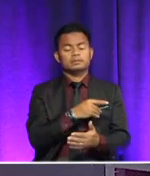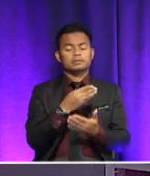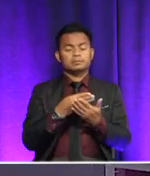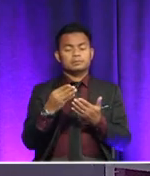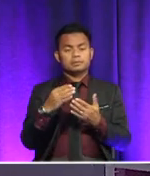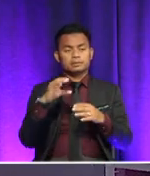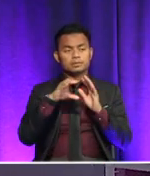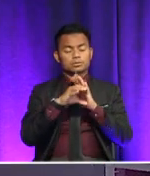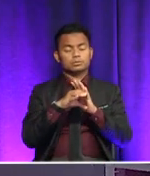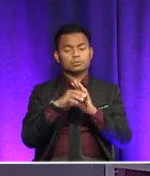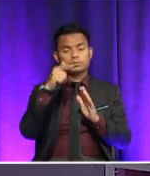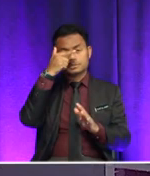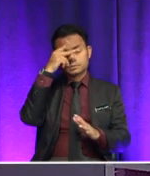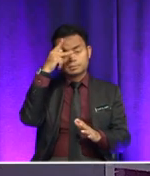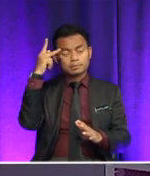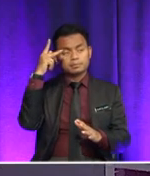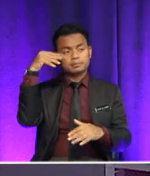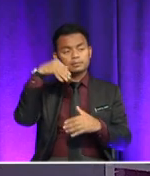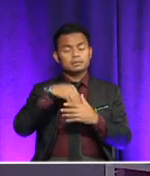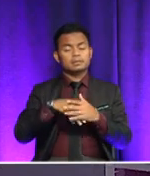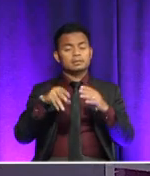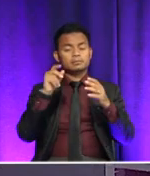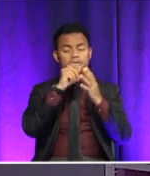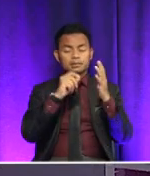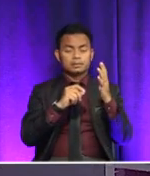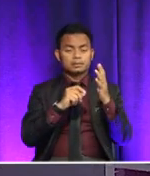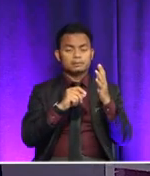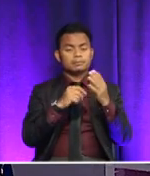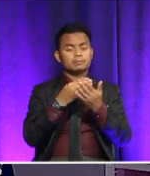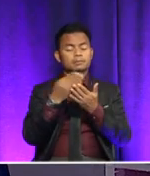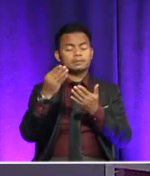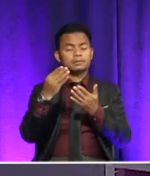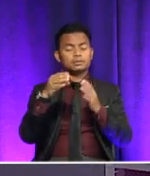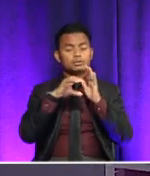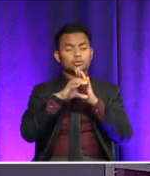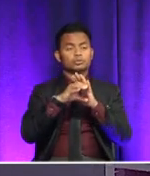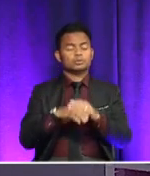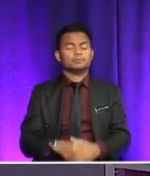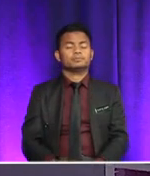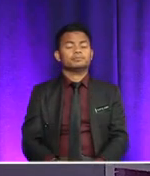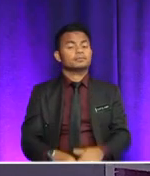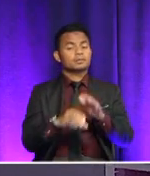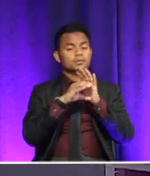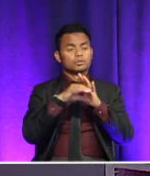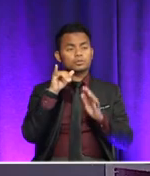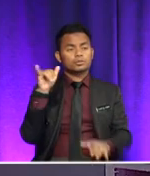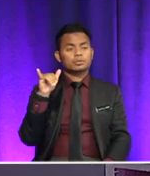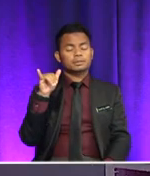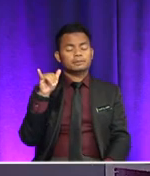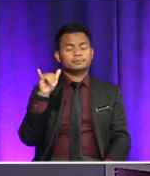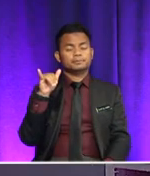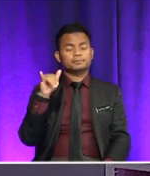dalam karangan kita mesti bagi contoh kalau tak bagi contoh macam mana Cemerlang yaitu contohnya kita muliakan dengan